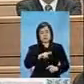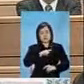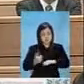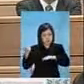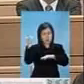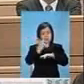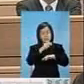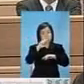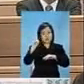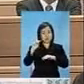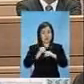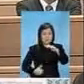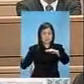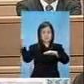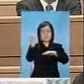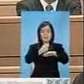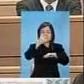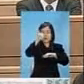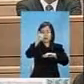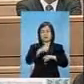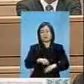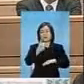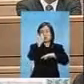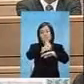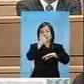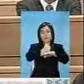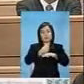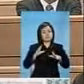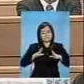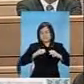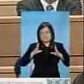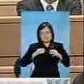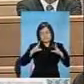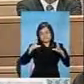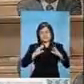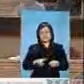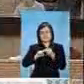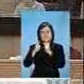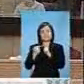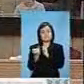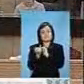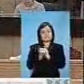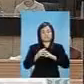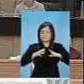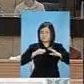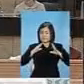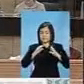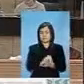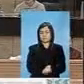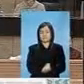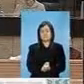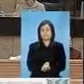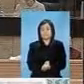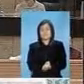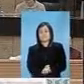มนตรีและแย่งตำแหน่งรัฐมนตรีจากจตุพรพรหมพันธ์มาเพื่อนรักผมผมยอมไม่ได้ครับ ครับเดี๋ยวผมวินิจฉัยนะครับท่านนัทวุฒิครับพยาย